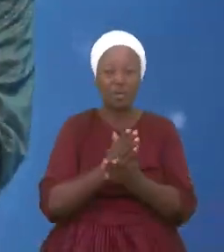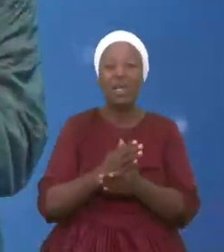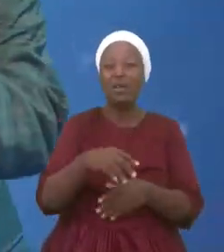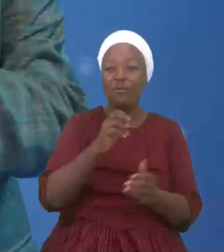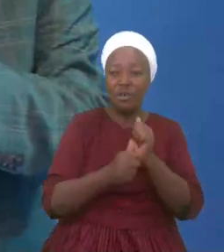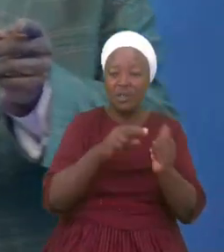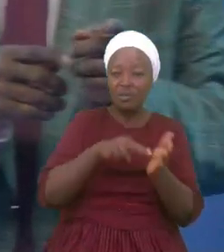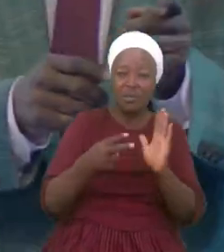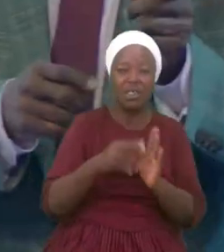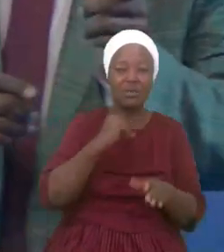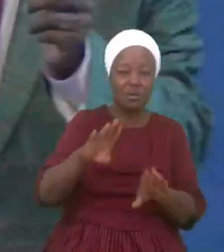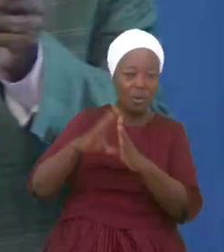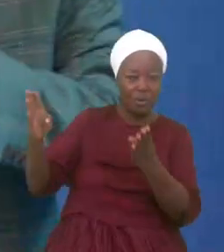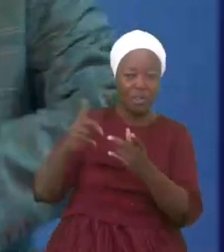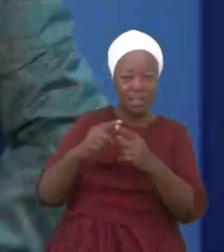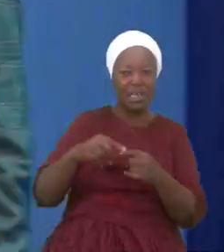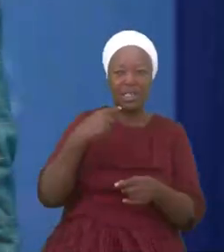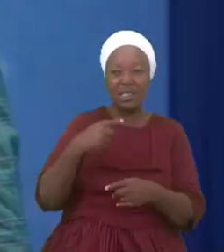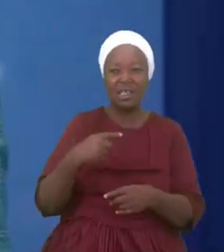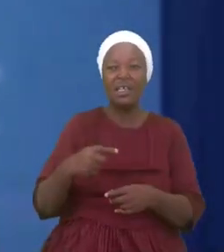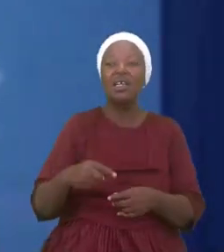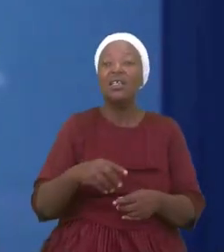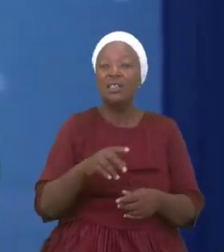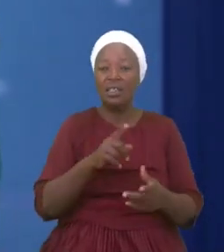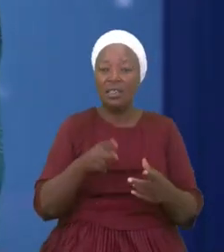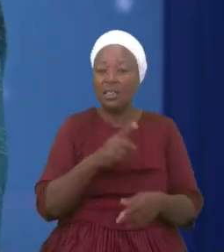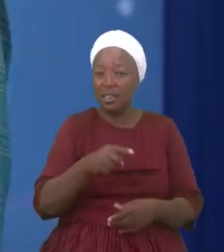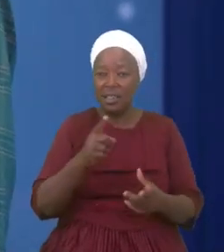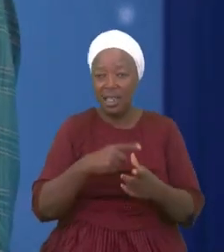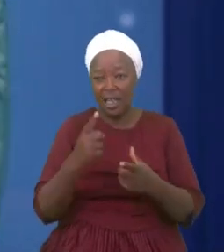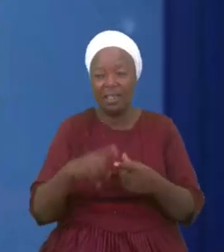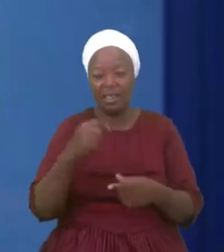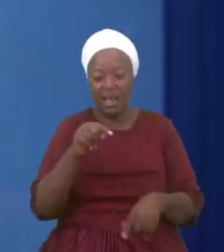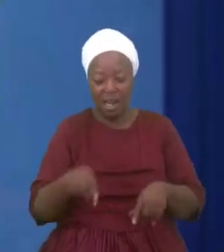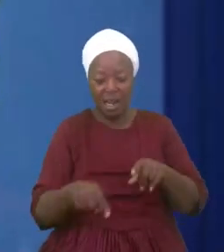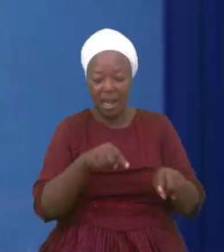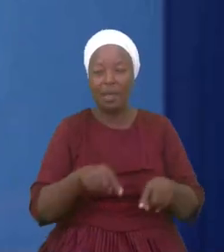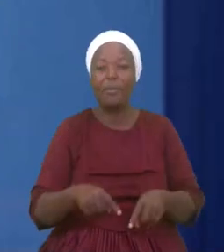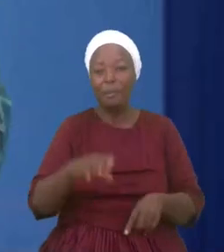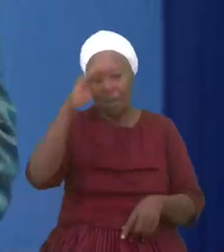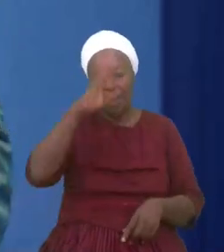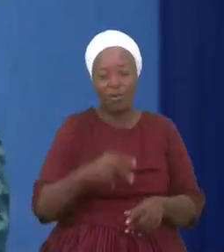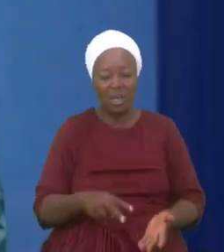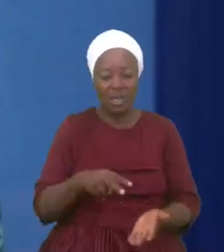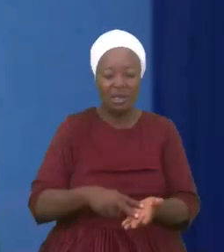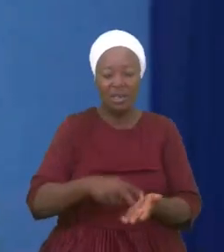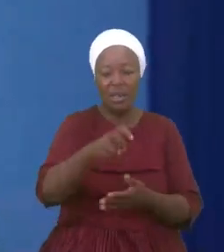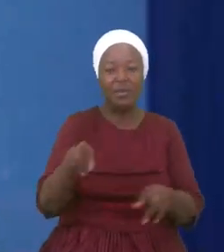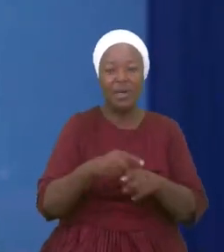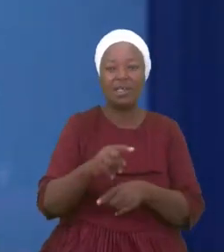des sourds le verset 6 dit alors le boiteux